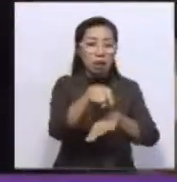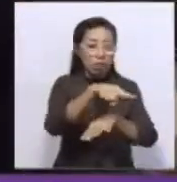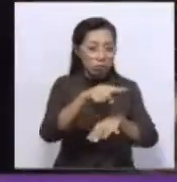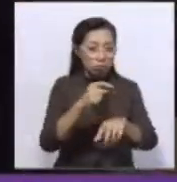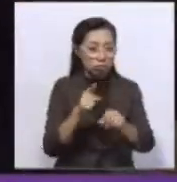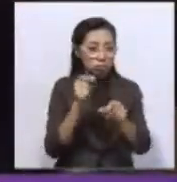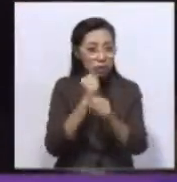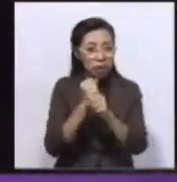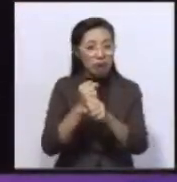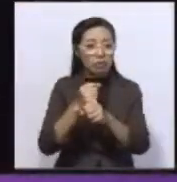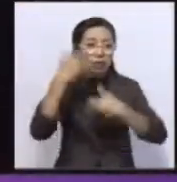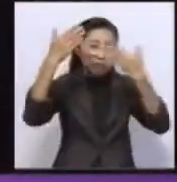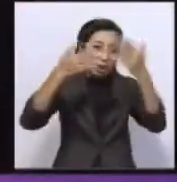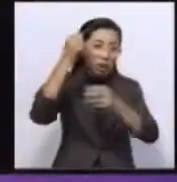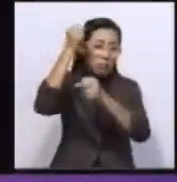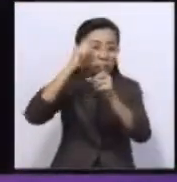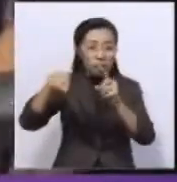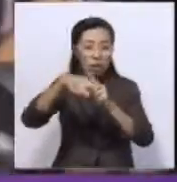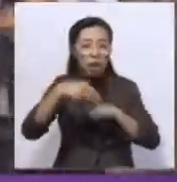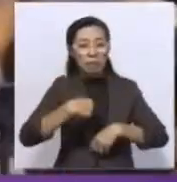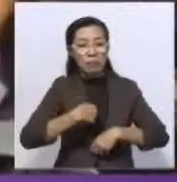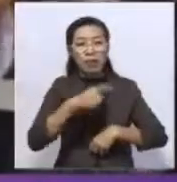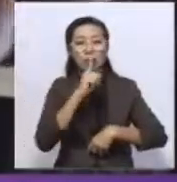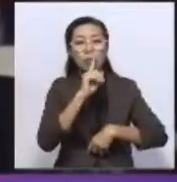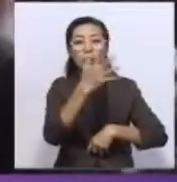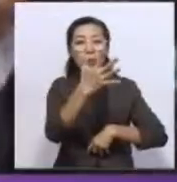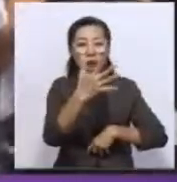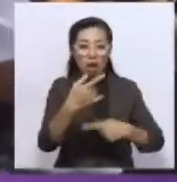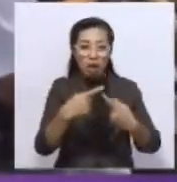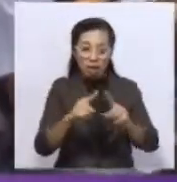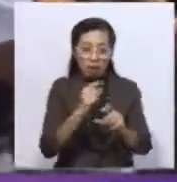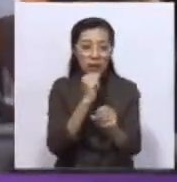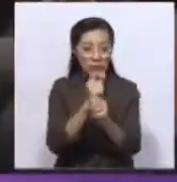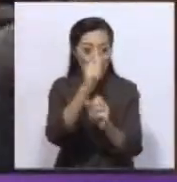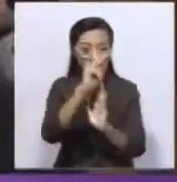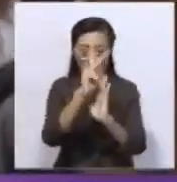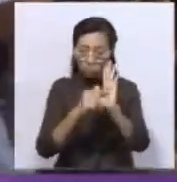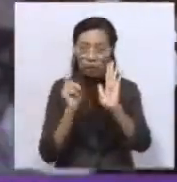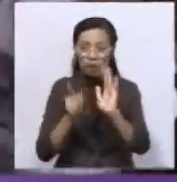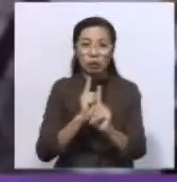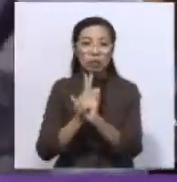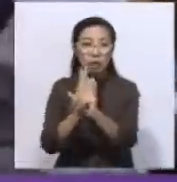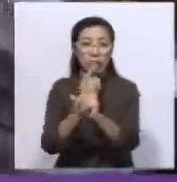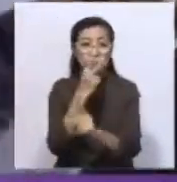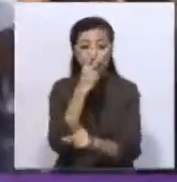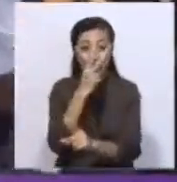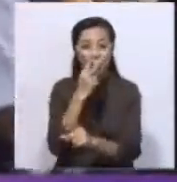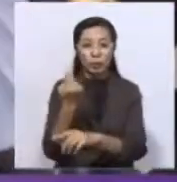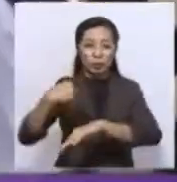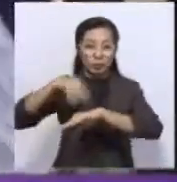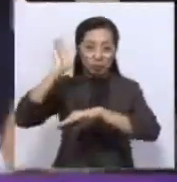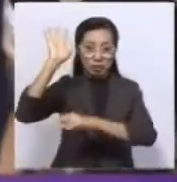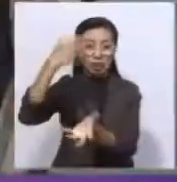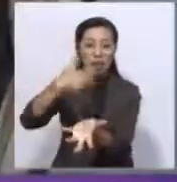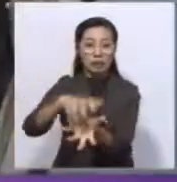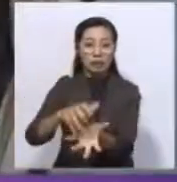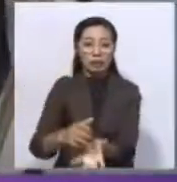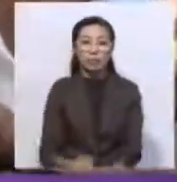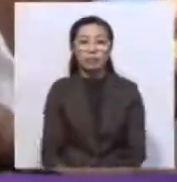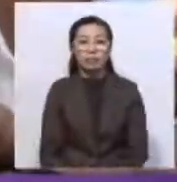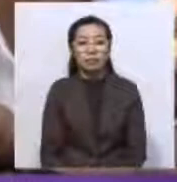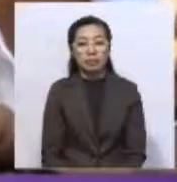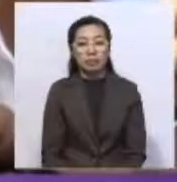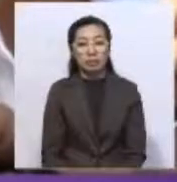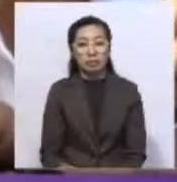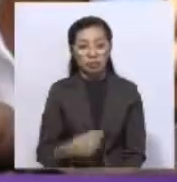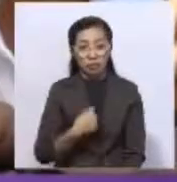ามและไม่ได้สั่งการใดเป็นพิเศษแต่จะต้องเป็นไปตามกรอบของกฎหมายไปฟังเสียงท่านพลตรีปิยพงษ์กันค่ะ เรา